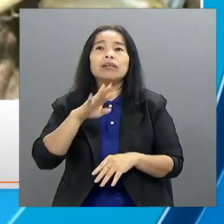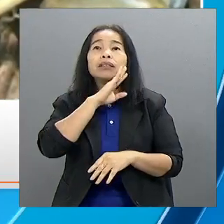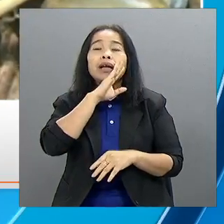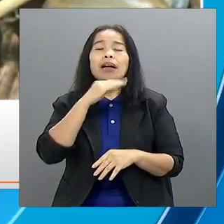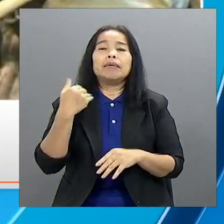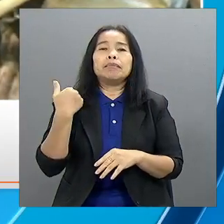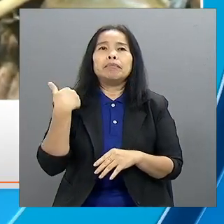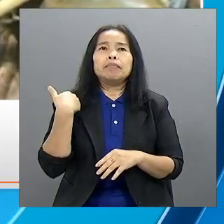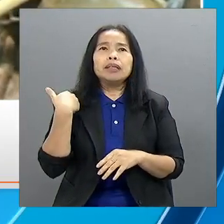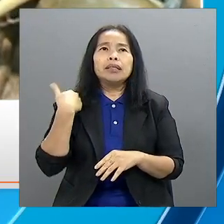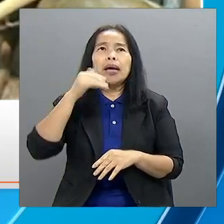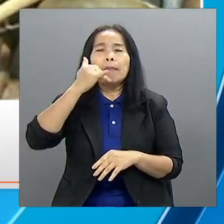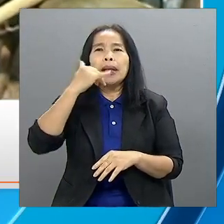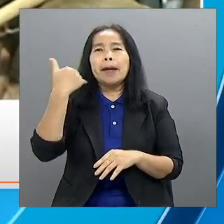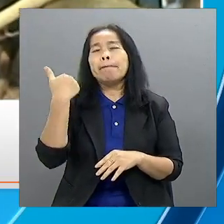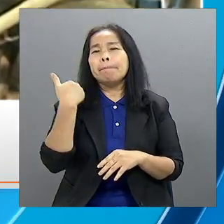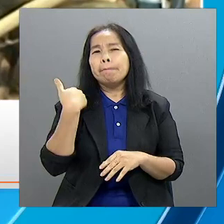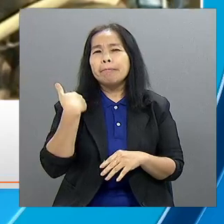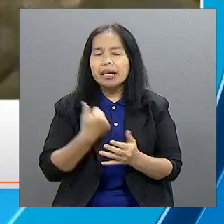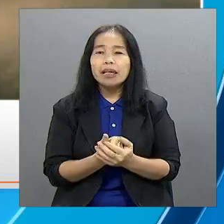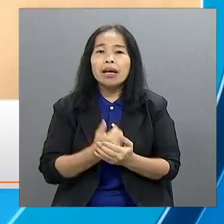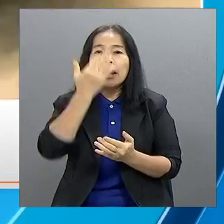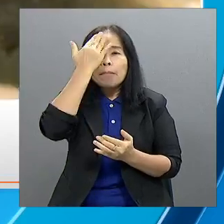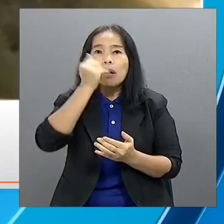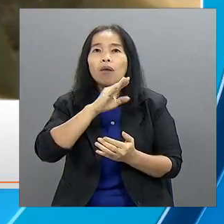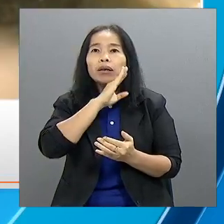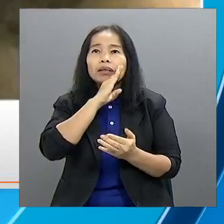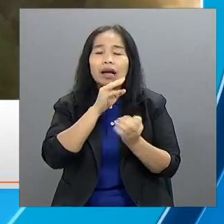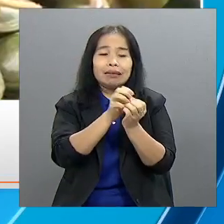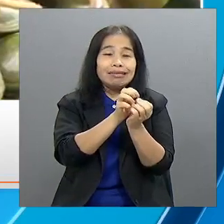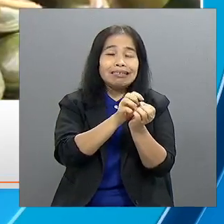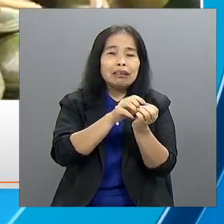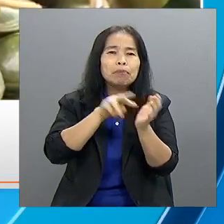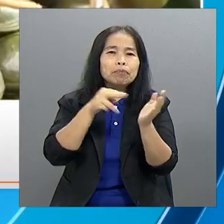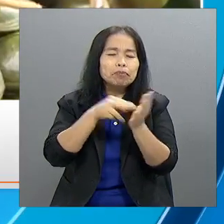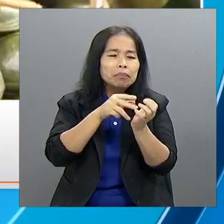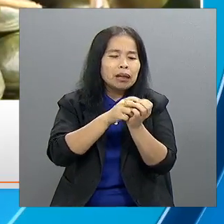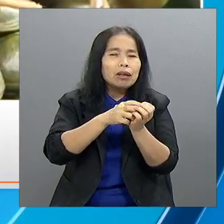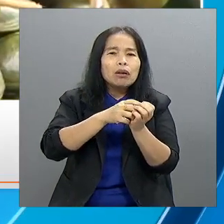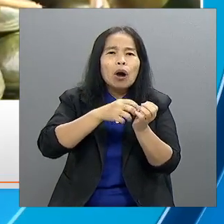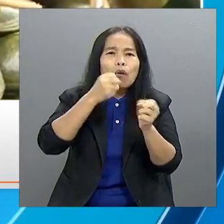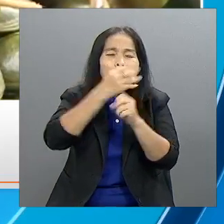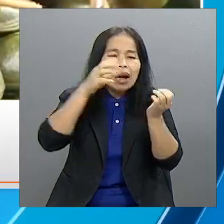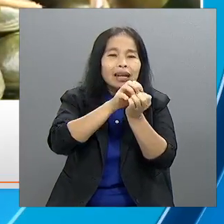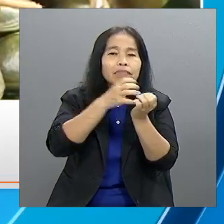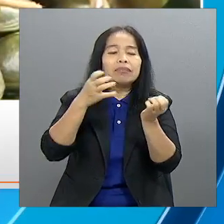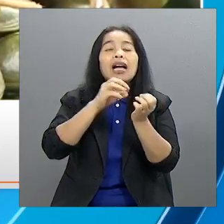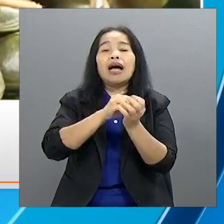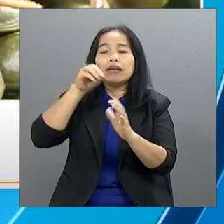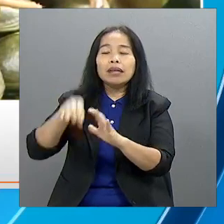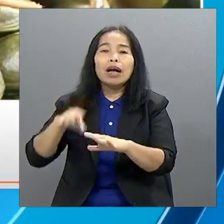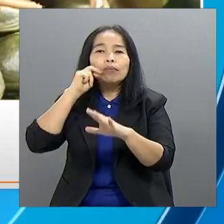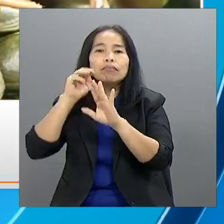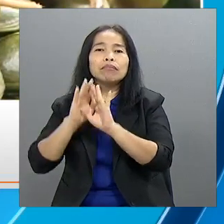ใต้รู้สึกเขาจะถ้าลูกแก่ๆเขาจะไปทำเป็นแก ่ อะไรเงี้ยนะ ค ือทำยังไงให้ปริมาณกรดพวกนี้ที่อยู่ในเ